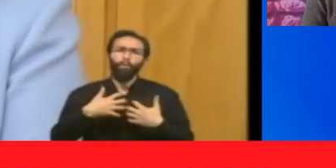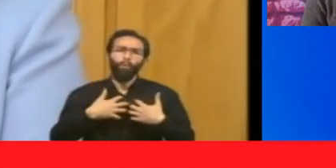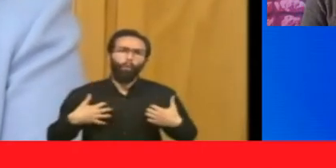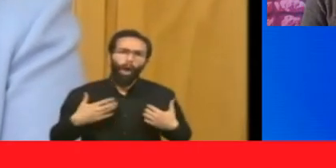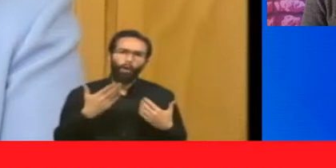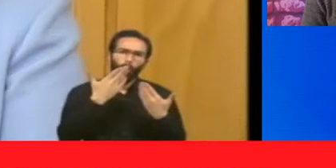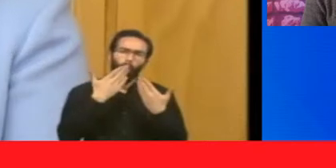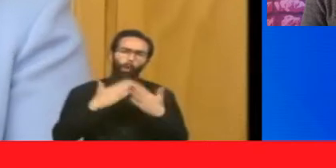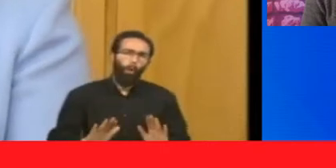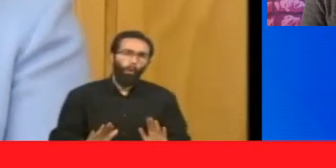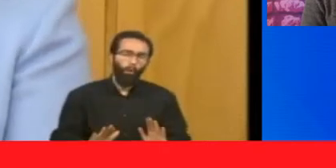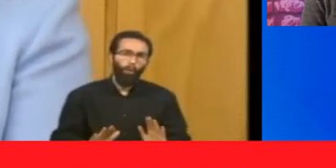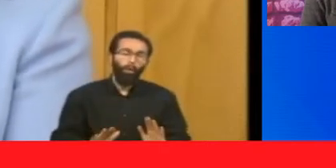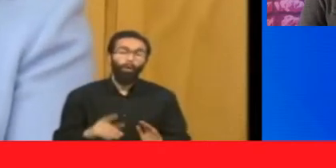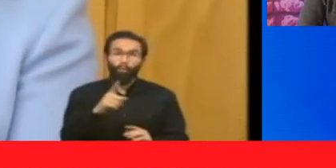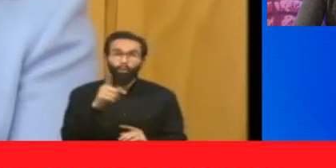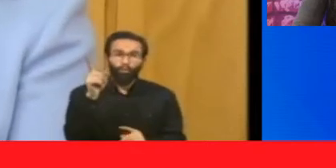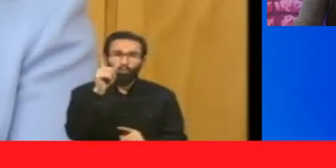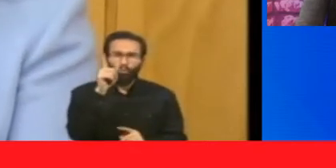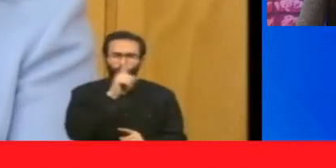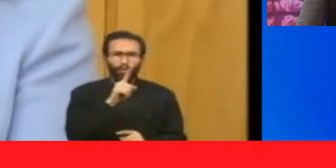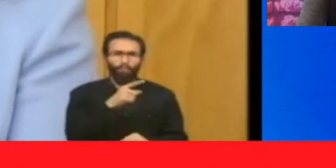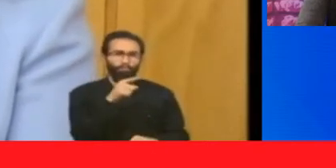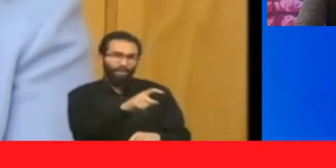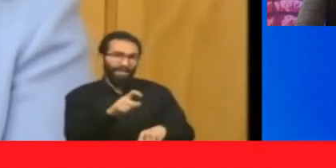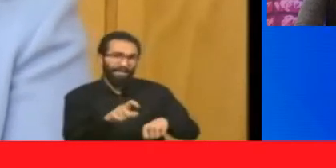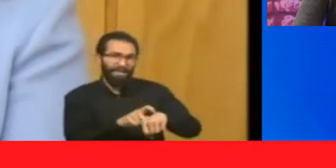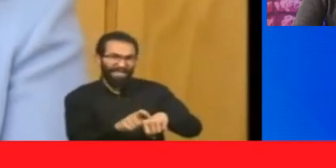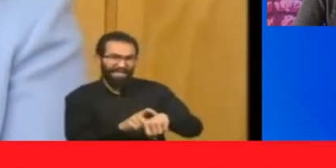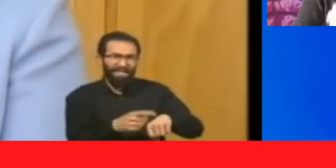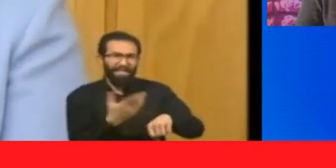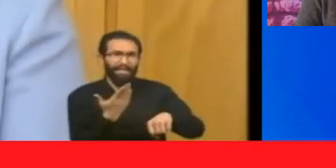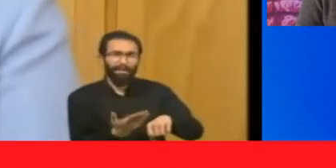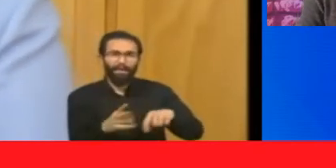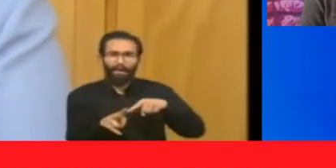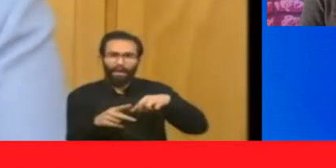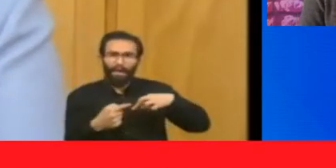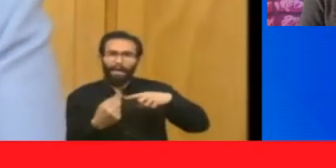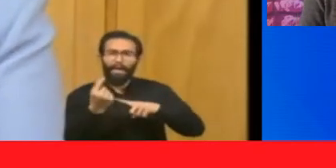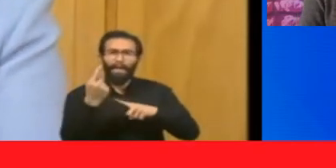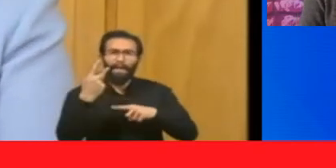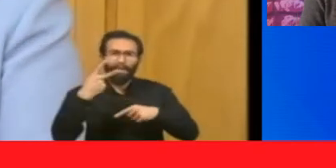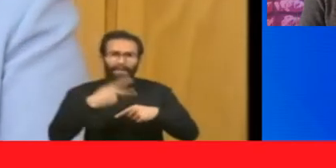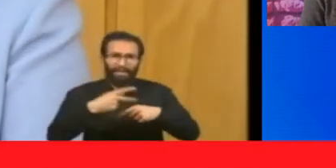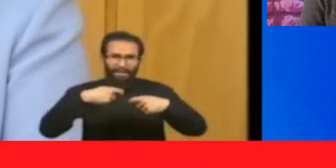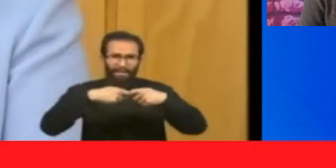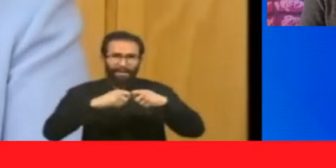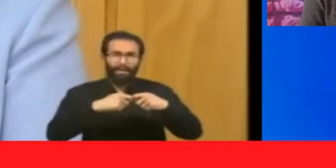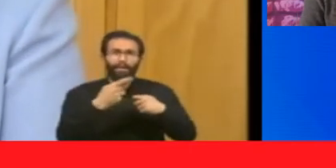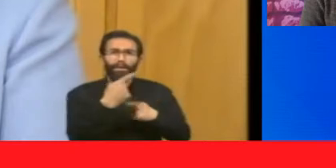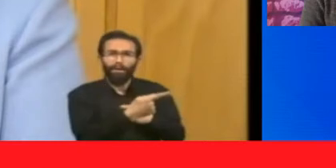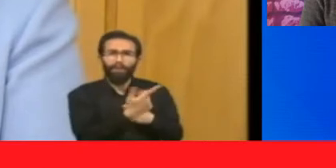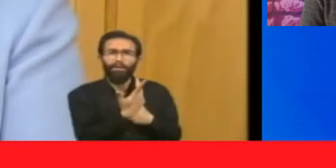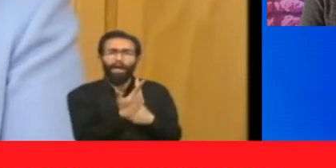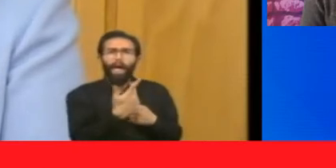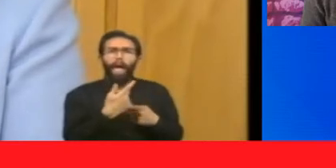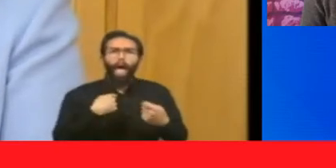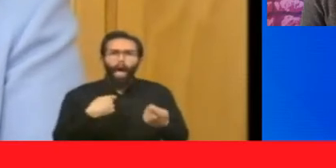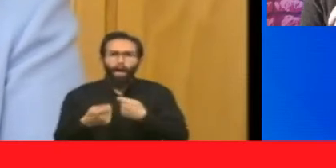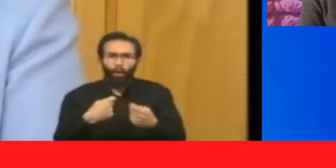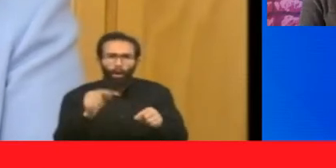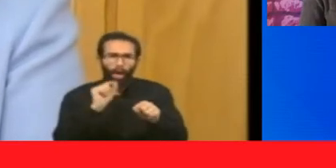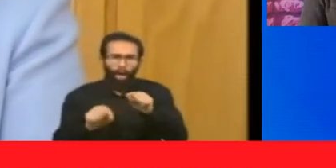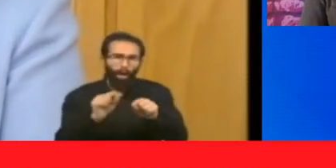değerli arkadaşlar. Bu kriz ve çöküş sistemi ekonomik krizden cins kırım